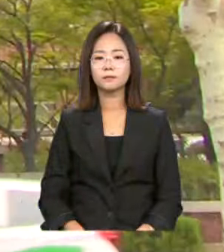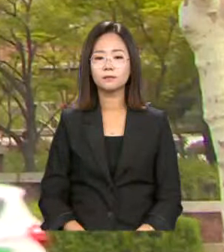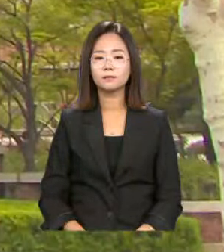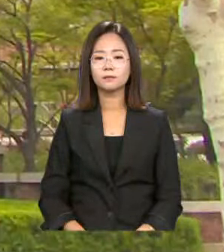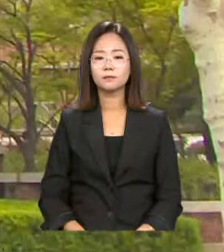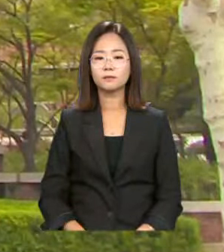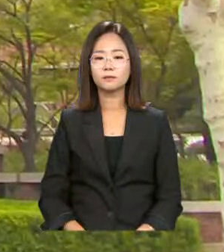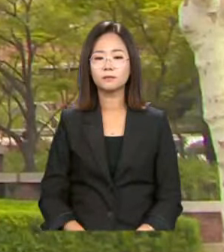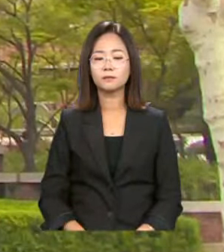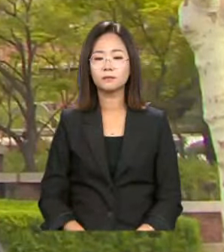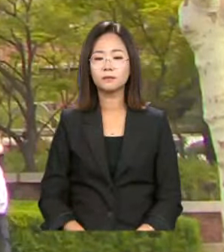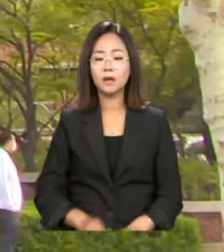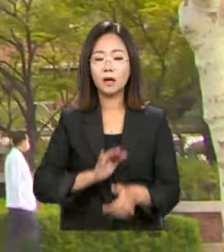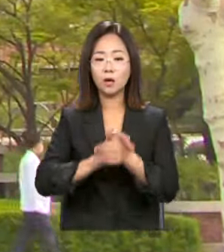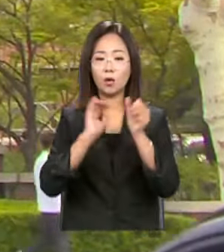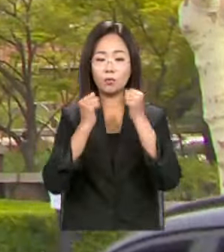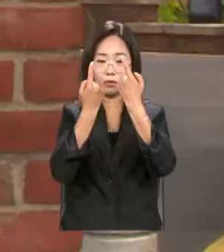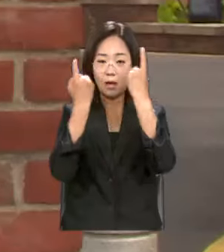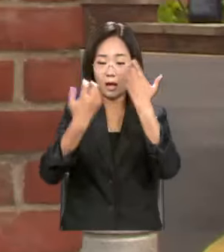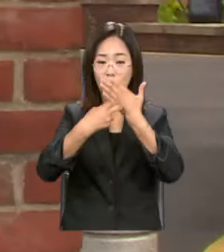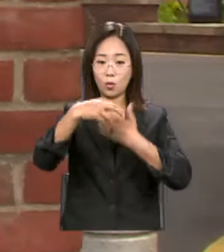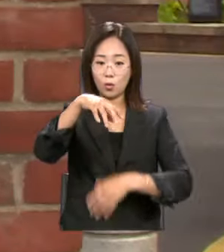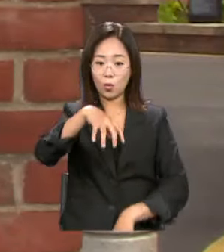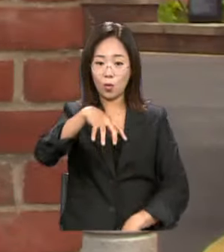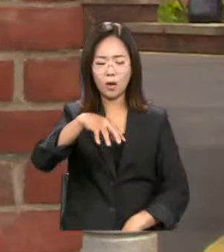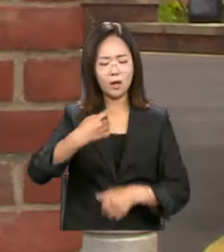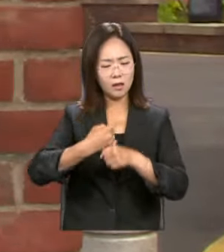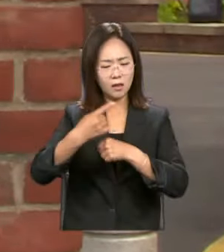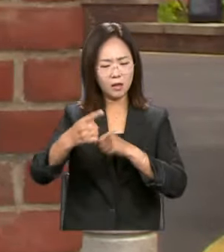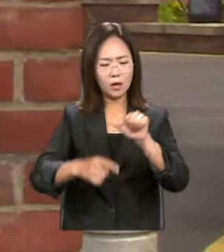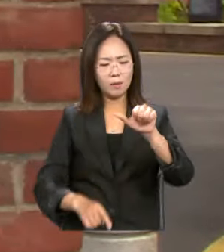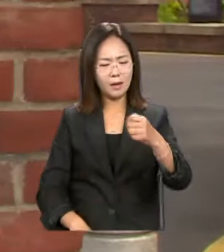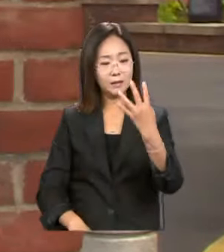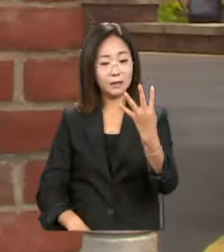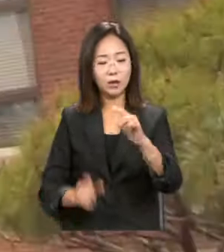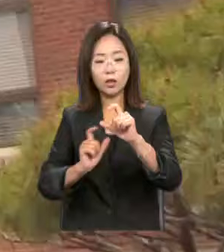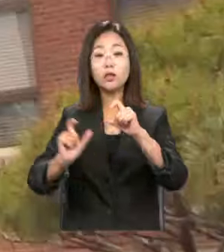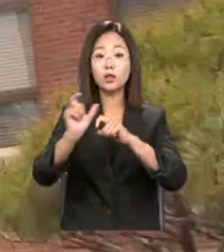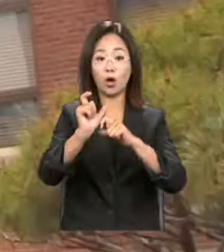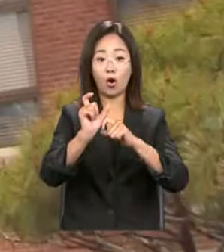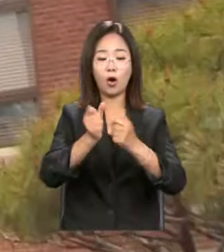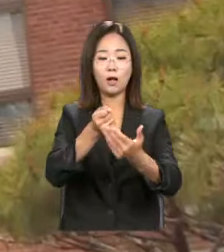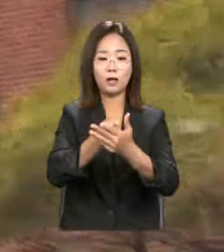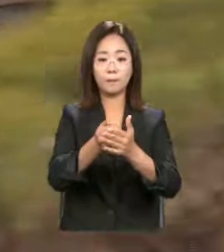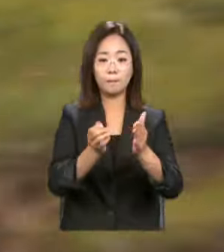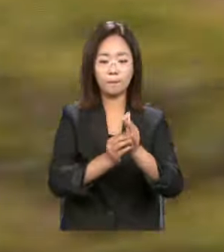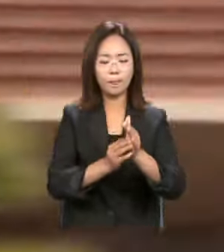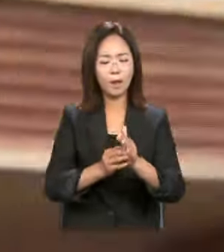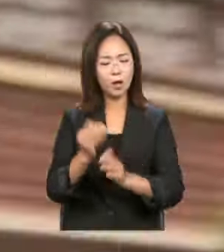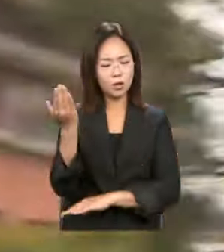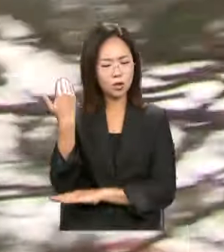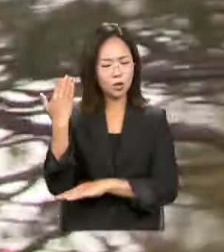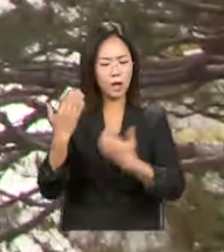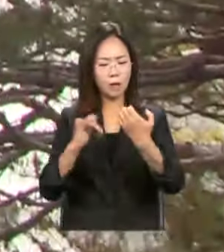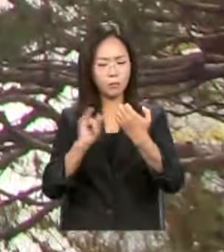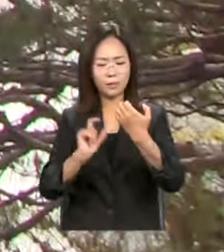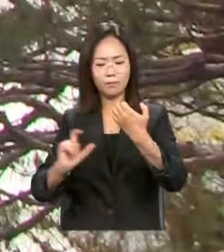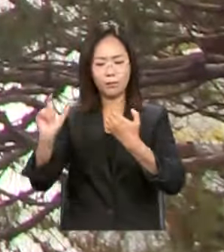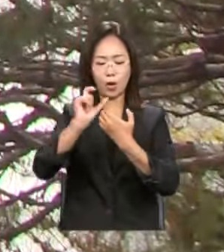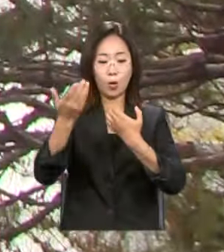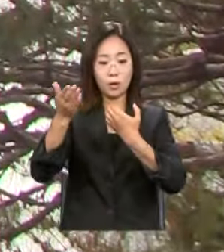기입니다 경북대의대에 4명 정 원래 아명 증원이 예정되